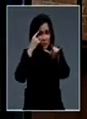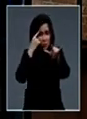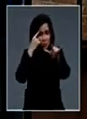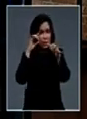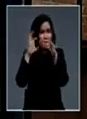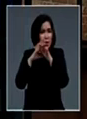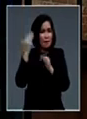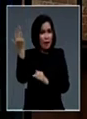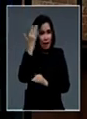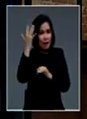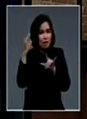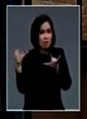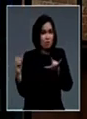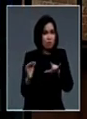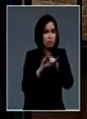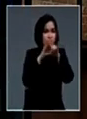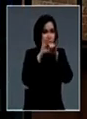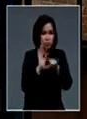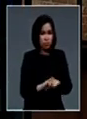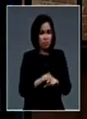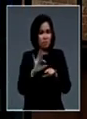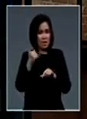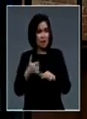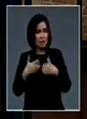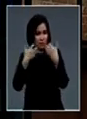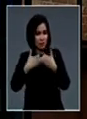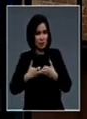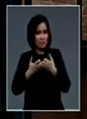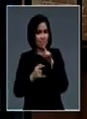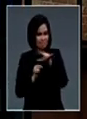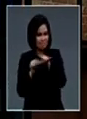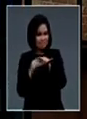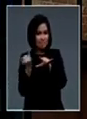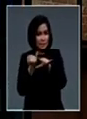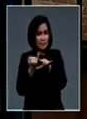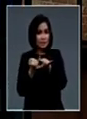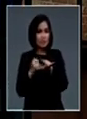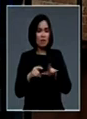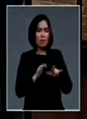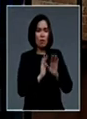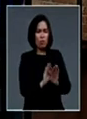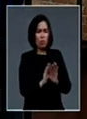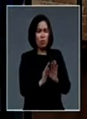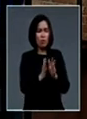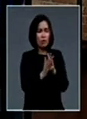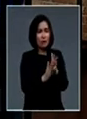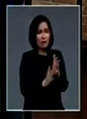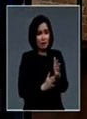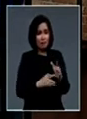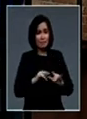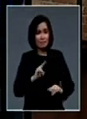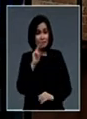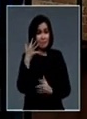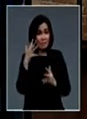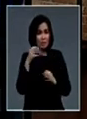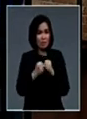าสภาพอากาศที่เลวร้ายหรือเป็นเพราะว่าสภาพของเครื่องยนต์ที่ไม่พร้อมใช้งาน เพราะว่าจอดเก็บไว้ในแบบทิ้งไว้เฉยๆแล้วไม่ใช้งานใน